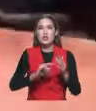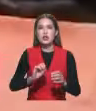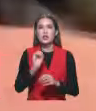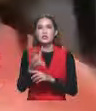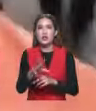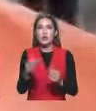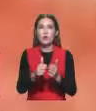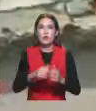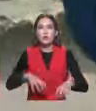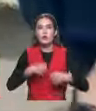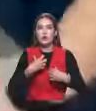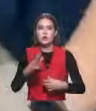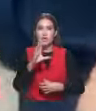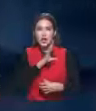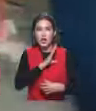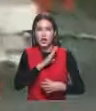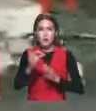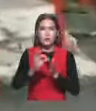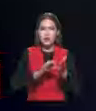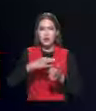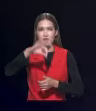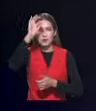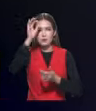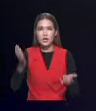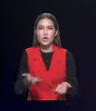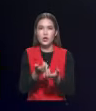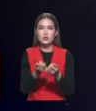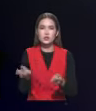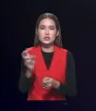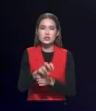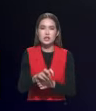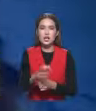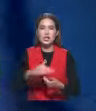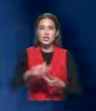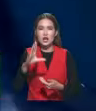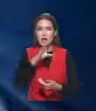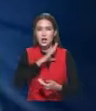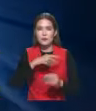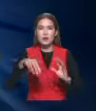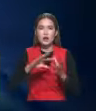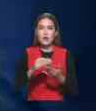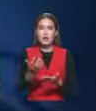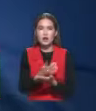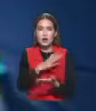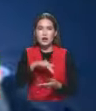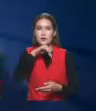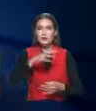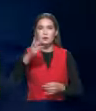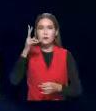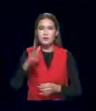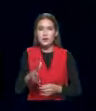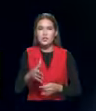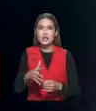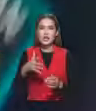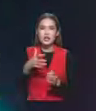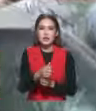керек. Оқиға орнына дереу жеткен полицейлер мен құтқарушылар бұзақыны сабыр сақтауға шақырды. Алайда нәтиже шықпағандықтан сала мамандары пәтерге